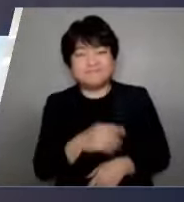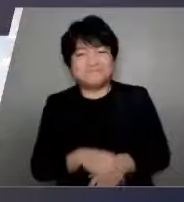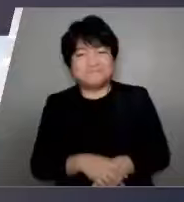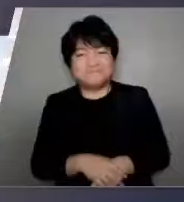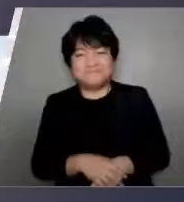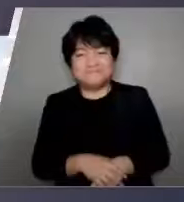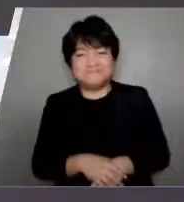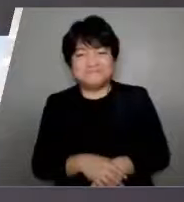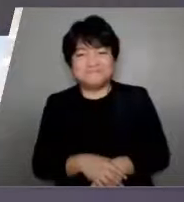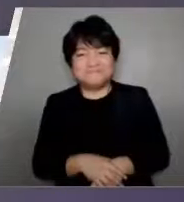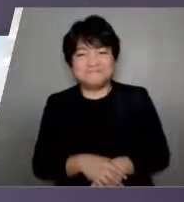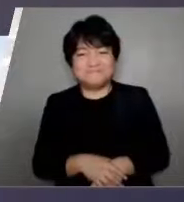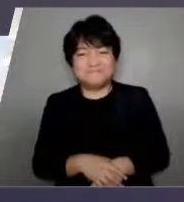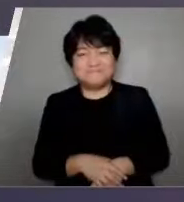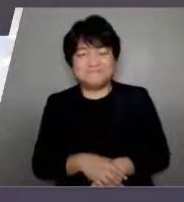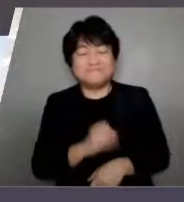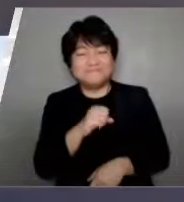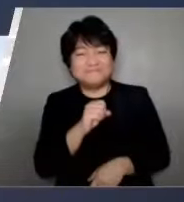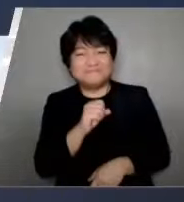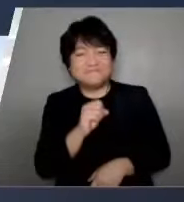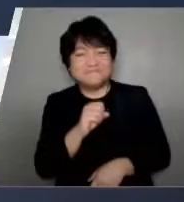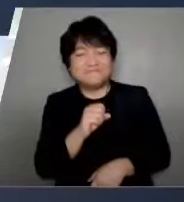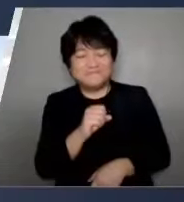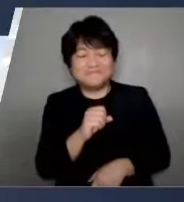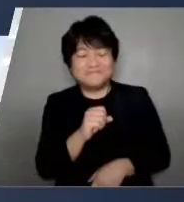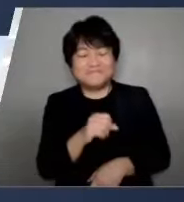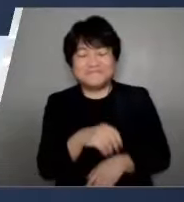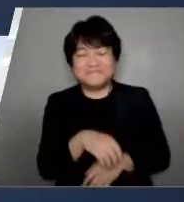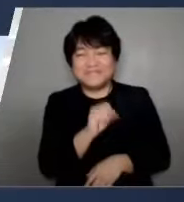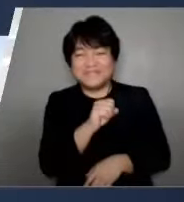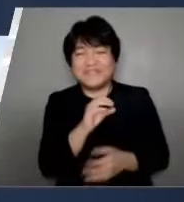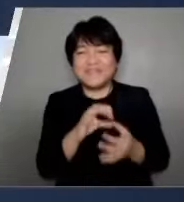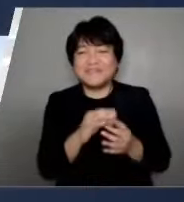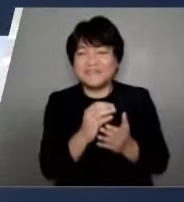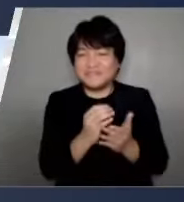Pastor. Opo, Pastor. Ito na kayo!